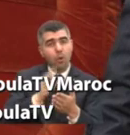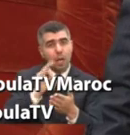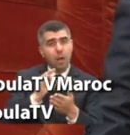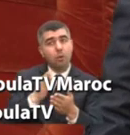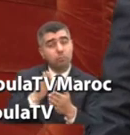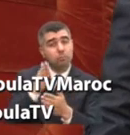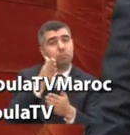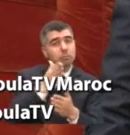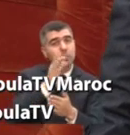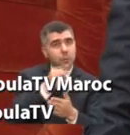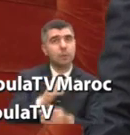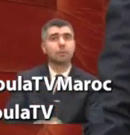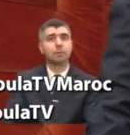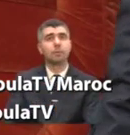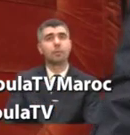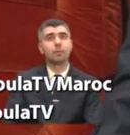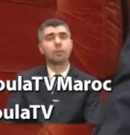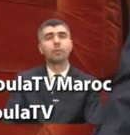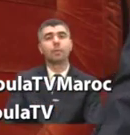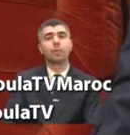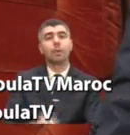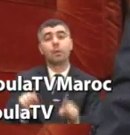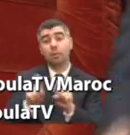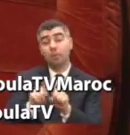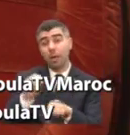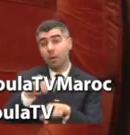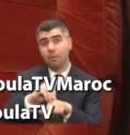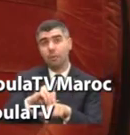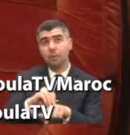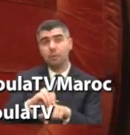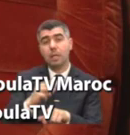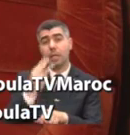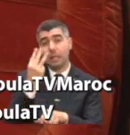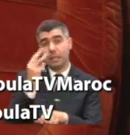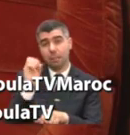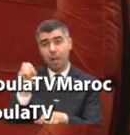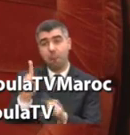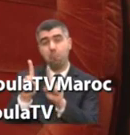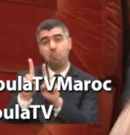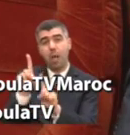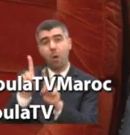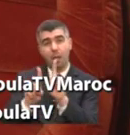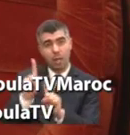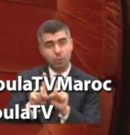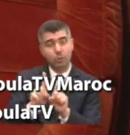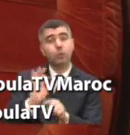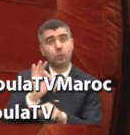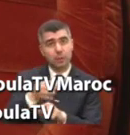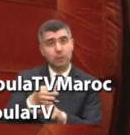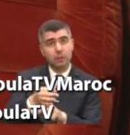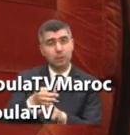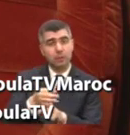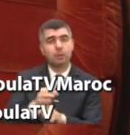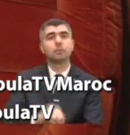خديناهم في اطار الحركيه. وبالتالي 300 قدام 111 راه غيخليو لنا كذلك خصاص، ولكن هذا